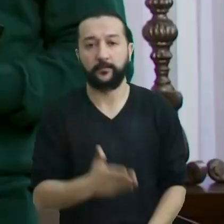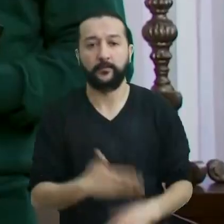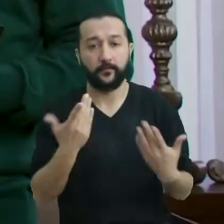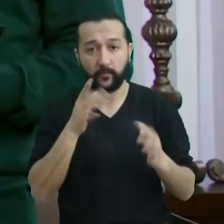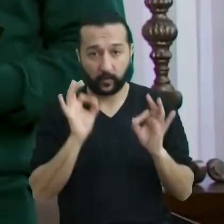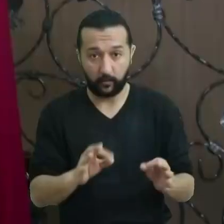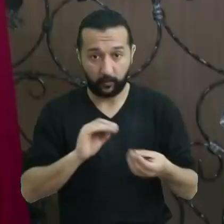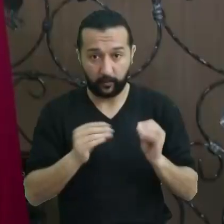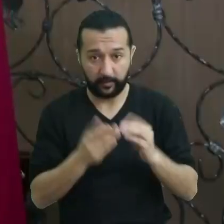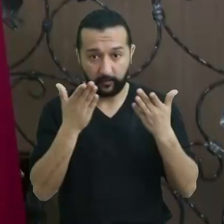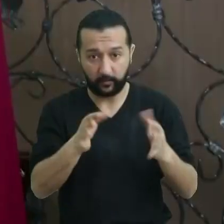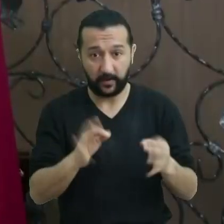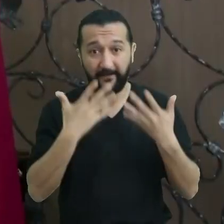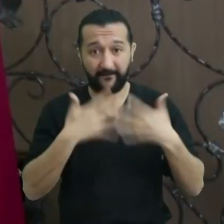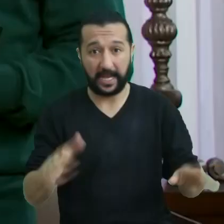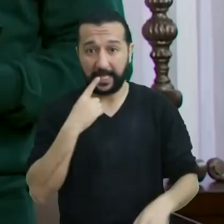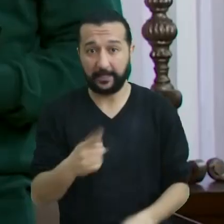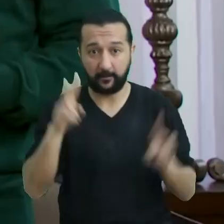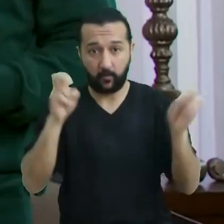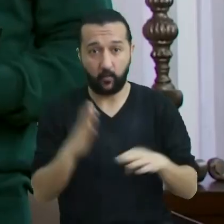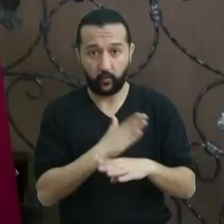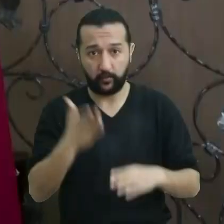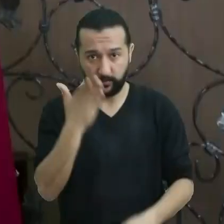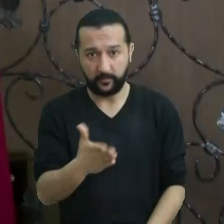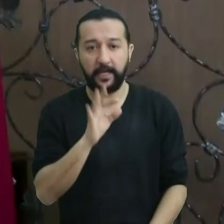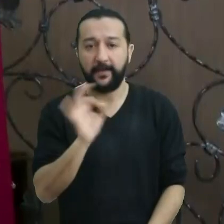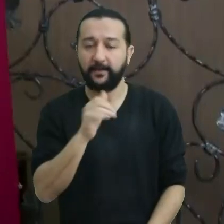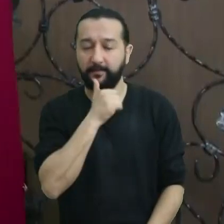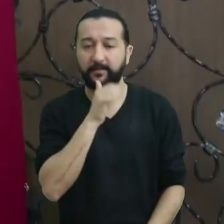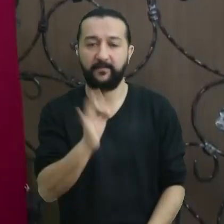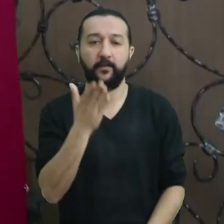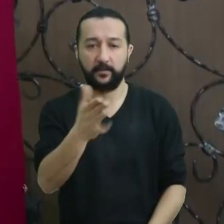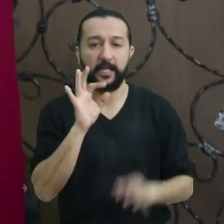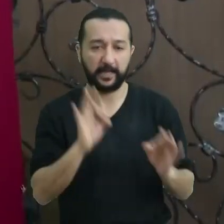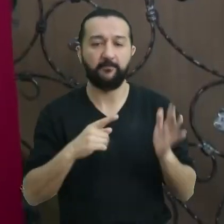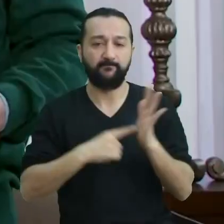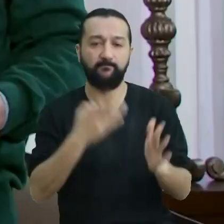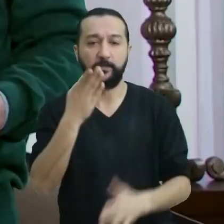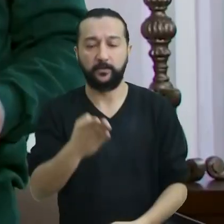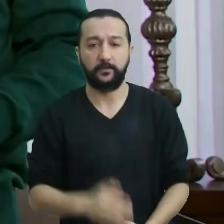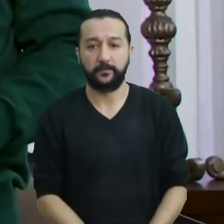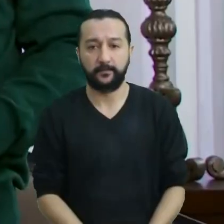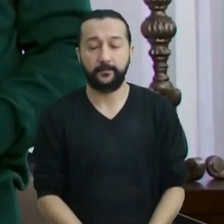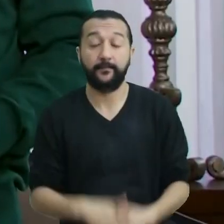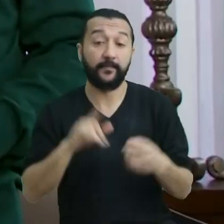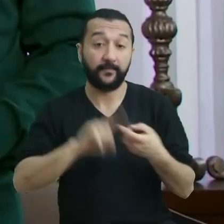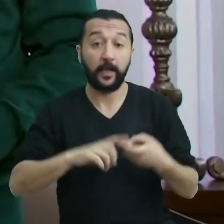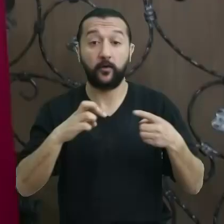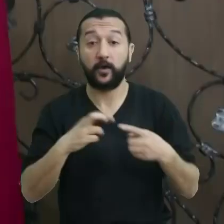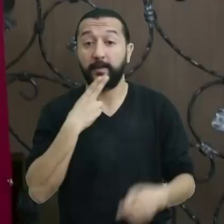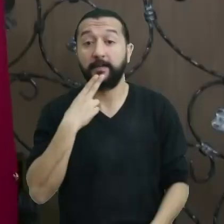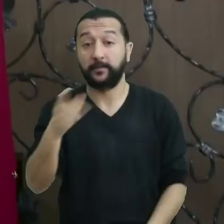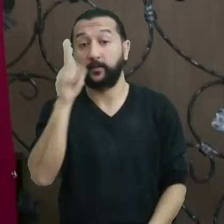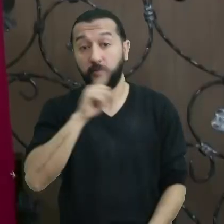Ya bu mudur şimdi? Felaket dediğin mesele bu mudur kızım yani? Evet babacığım, tam olarak bu. Ve Rüyam